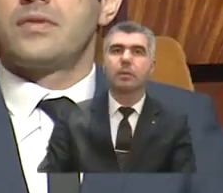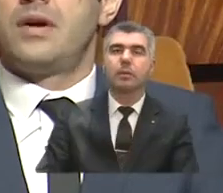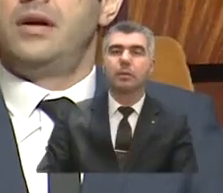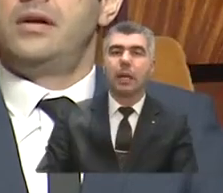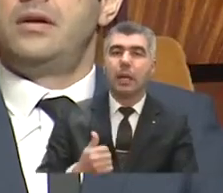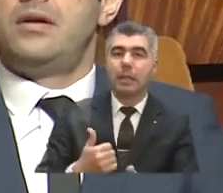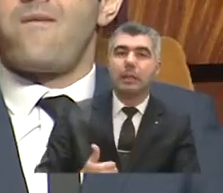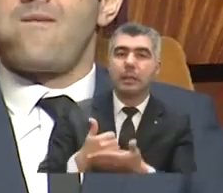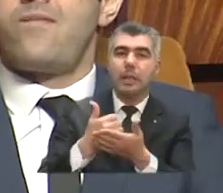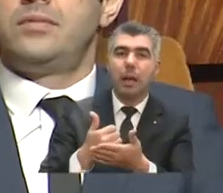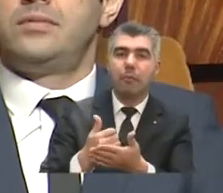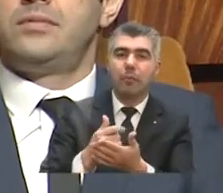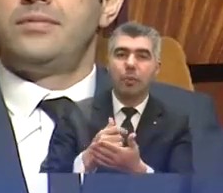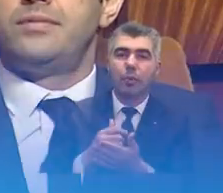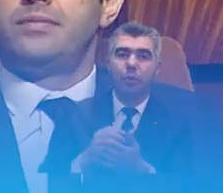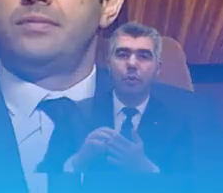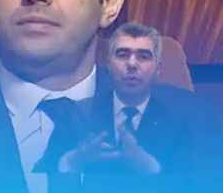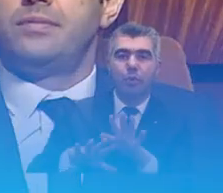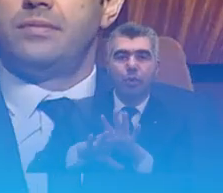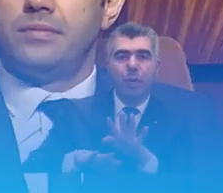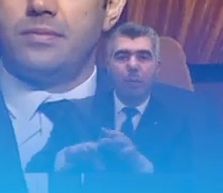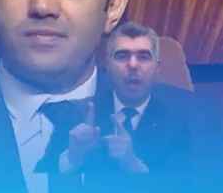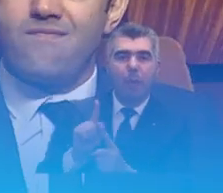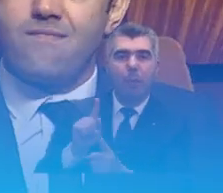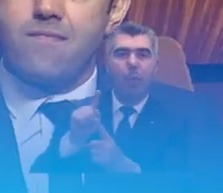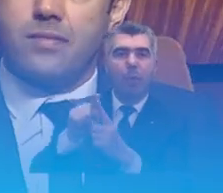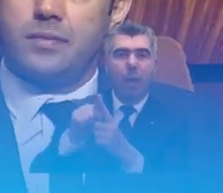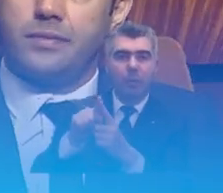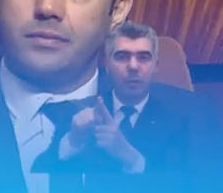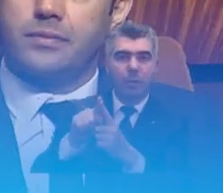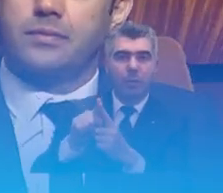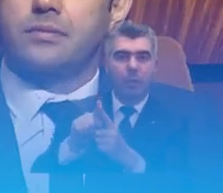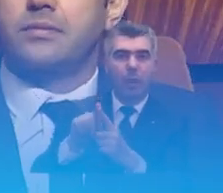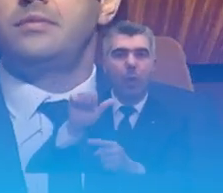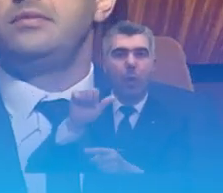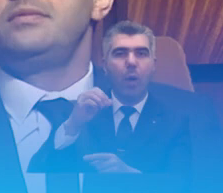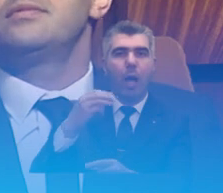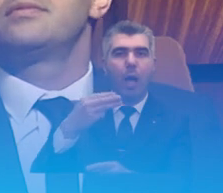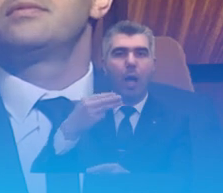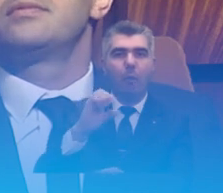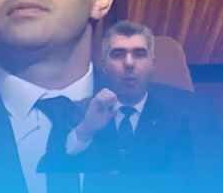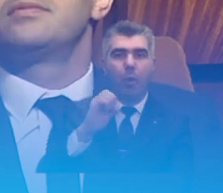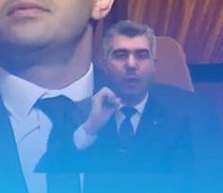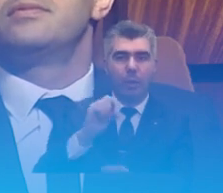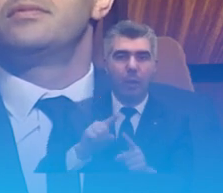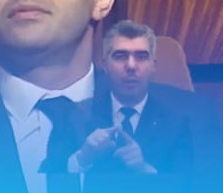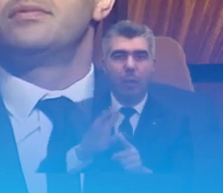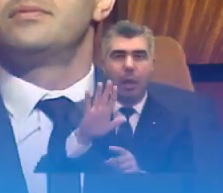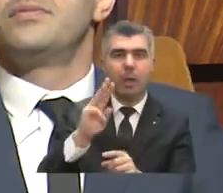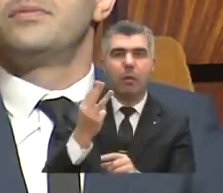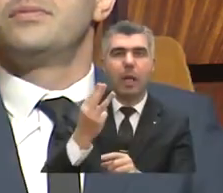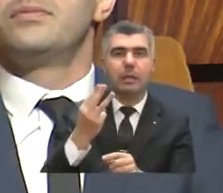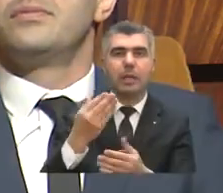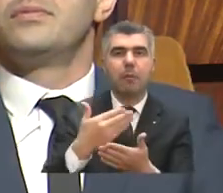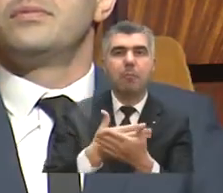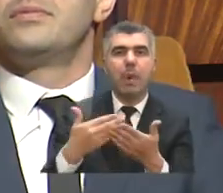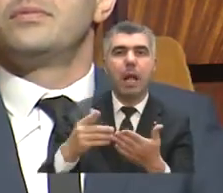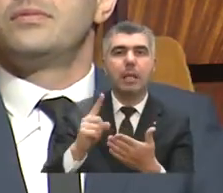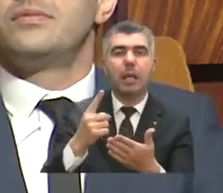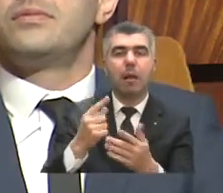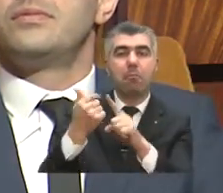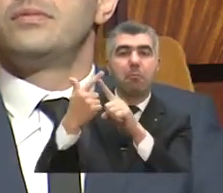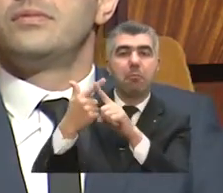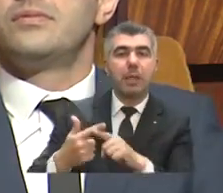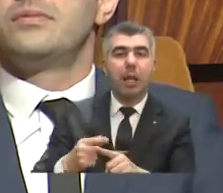الدعم الاجتماعي المباشر المباشر ومتضامن اي غادي يكلفوا ميزانيه الدوله 35 مليار ديال الدرهم سنه